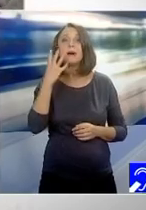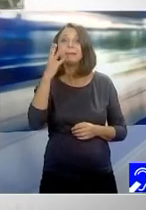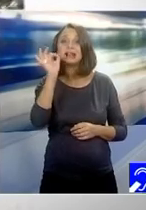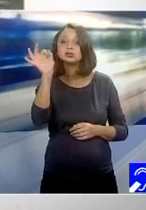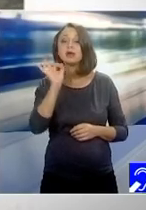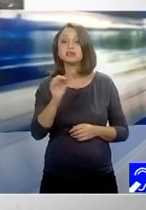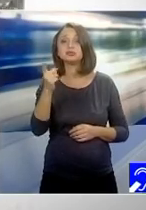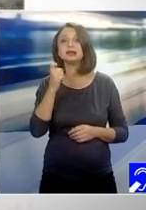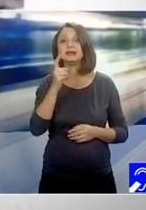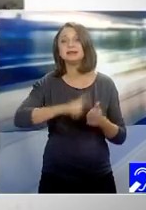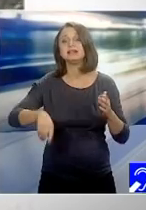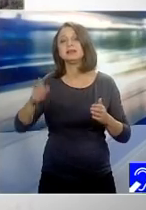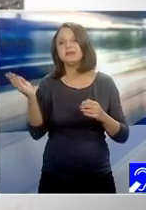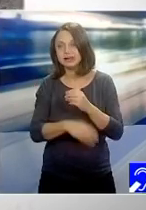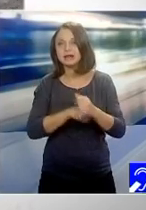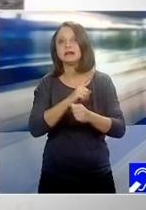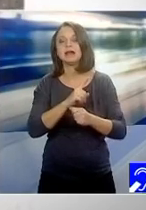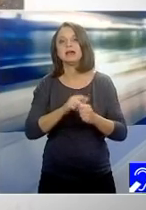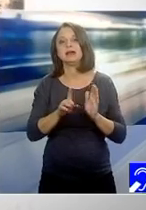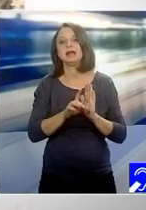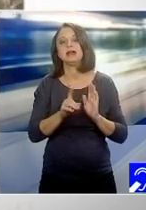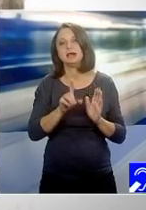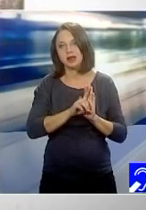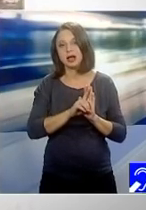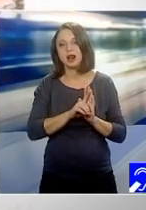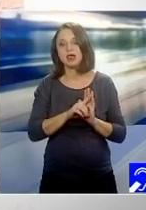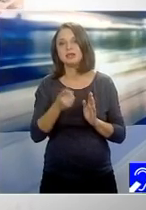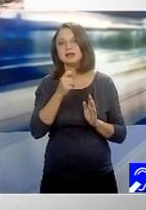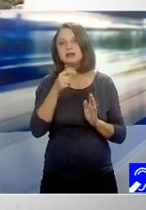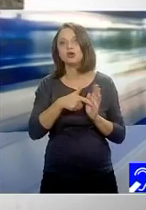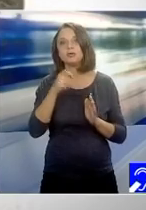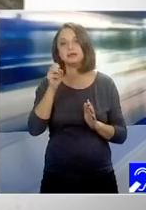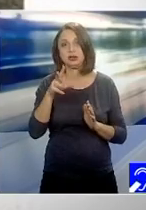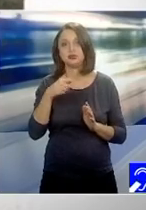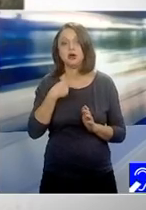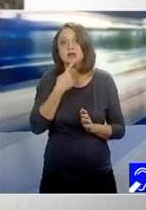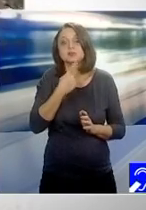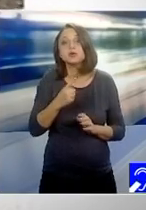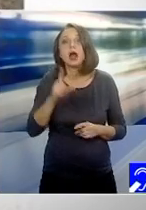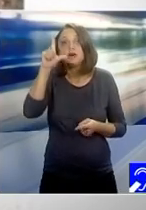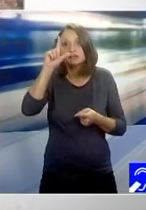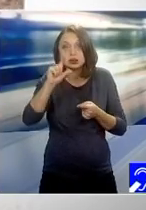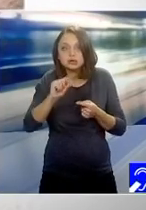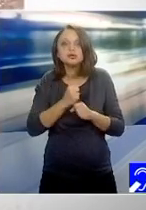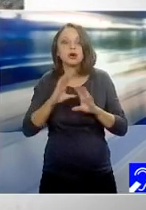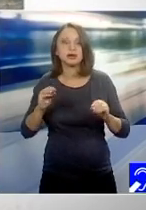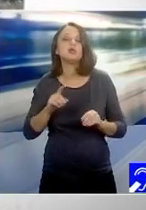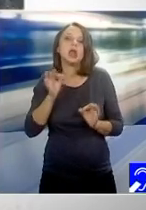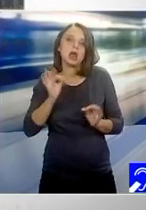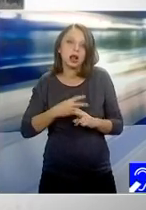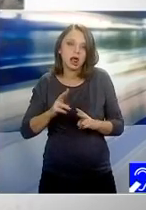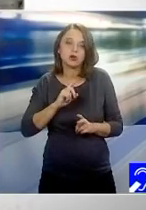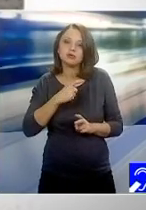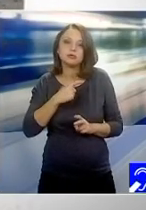care le-am constatat în anul 2013. Eu vă spun că ele s-au diminuat în mod semnificativ. Sigur, nu s-au eradicat, nu se